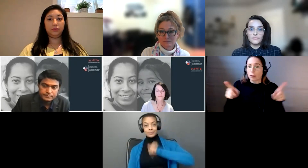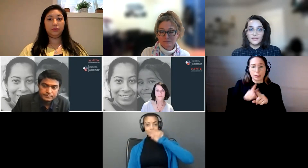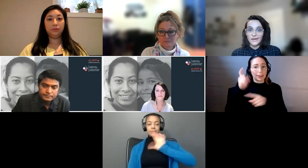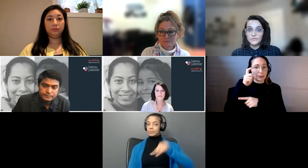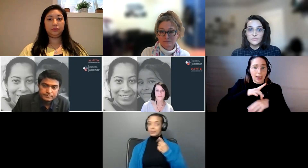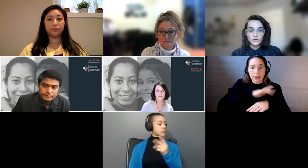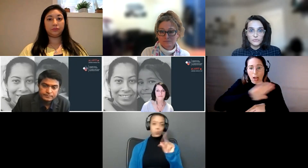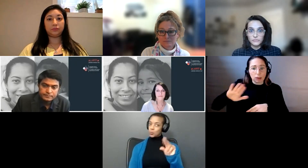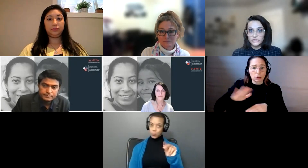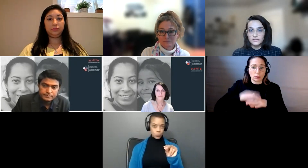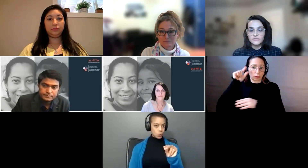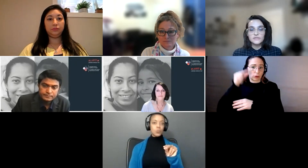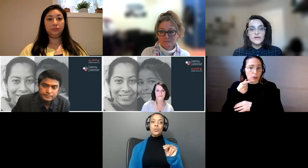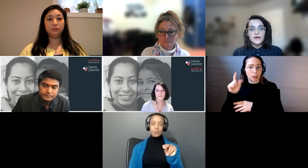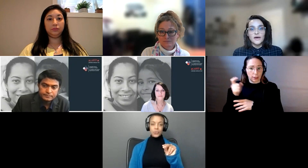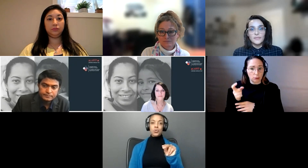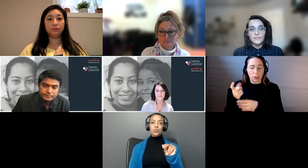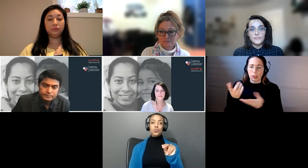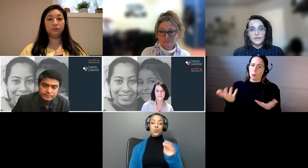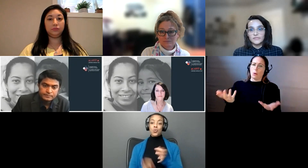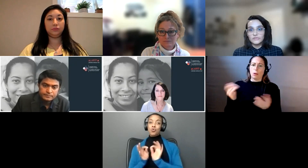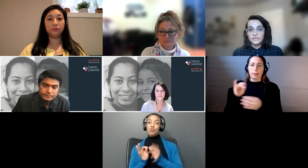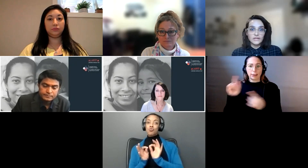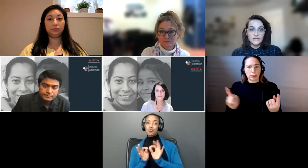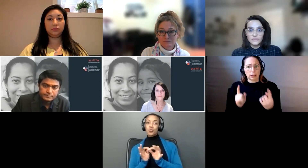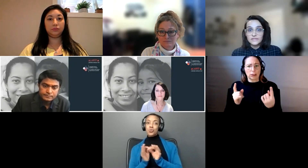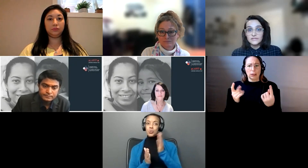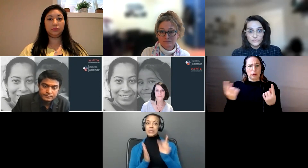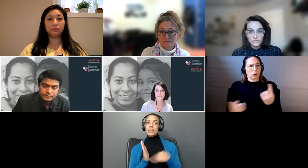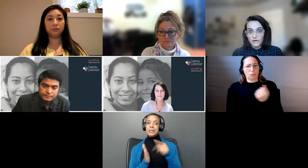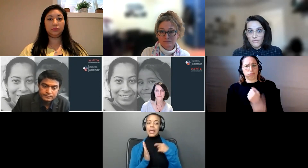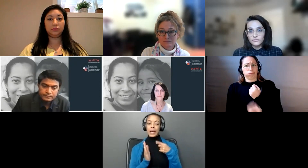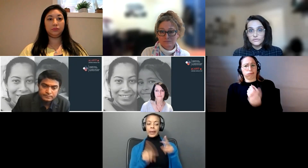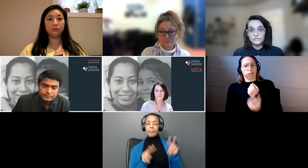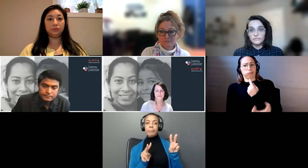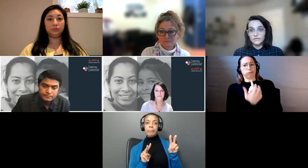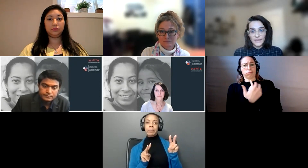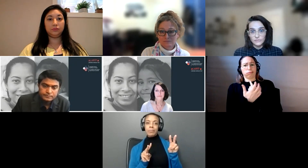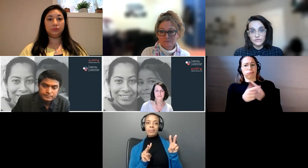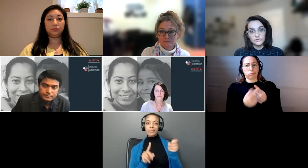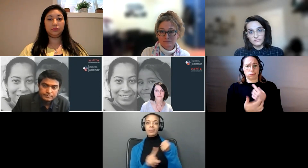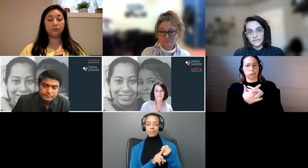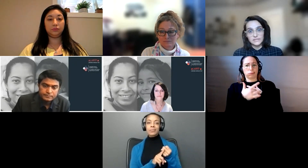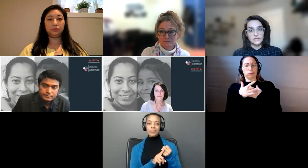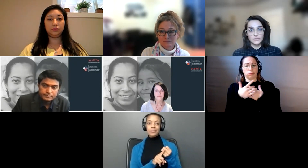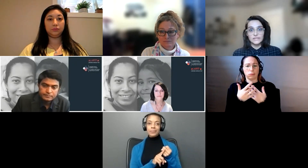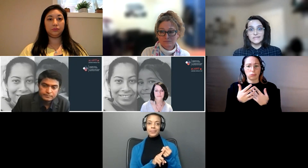c'est dommageable de rencontrer des micro-agressions qui se relatent aux races, mais c'est